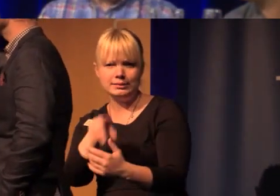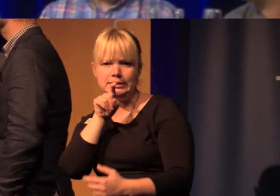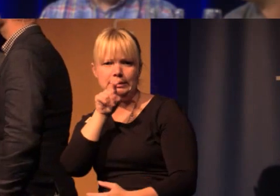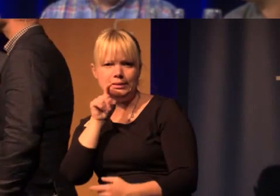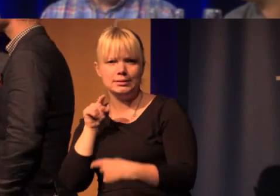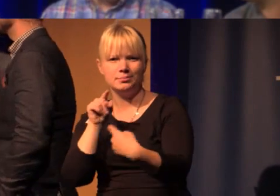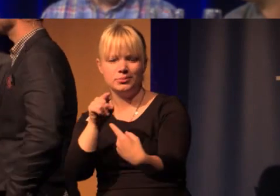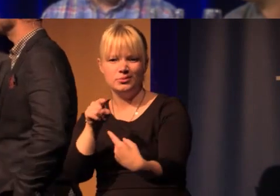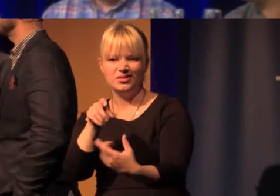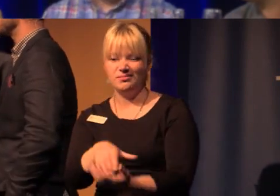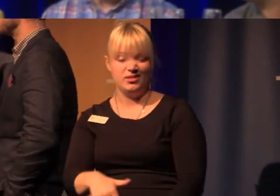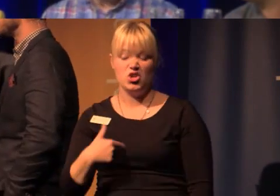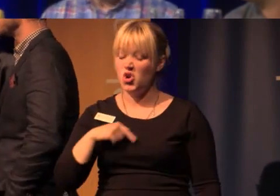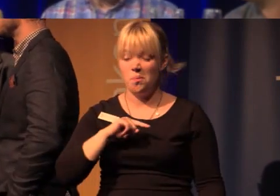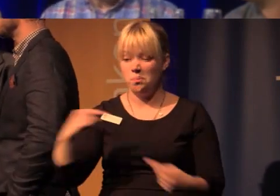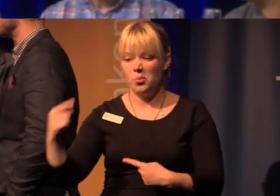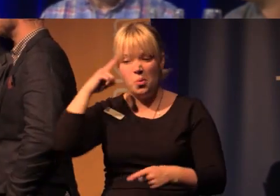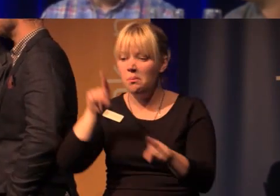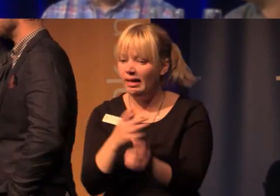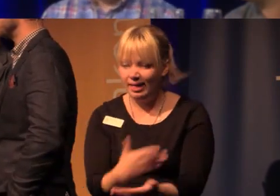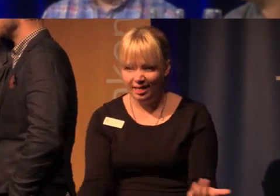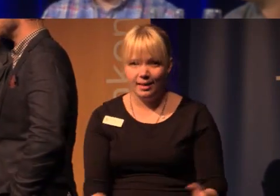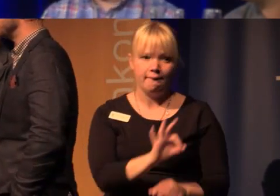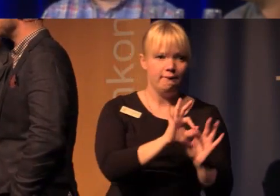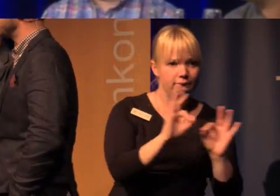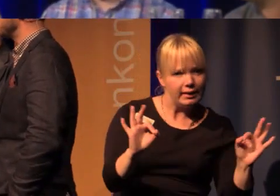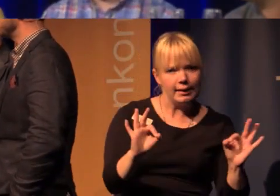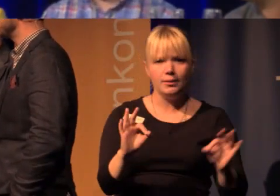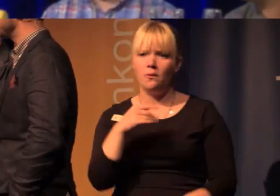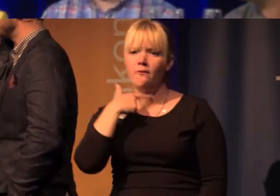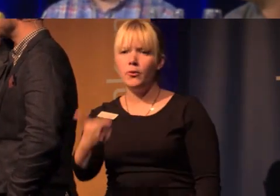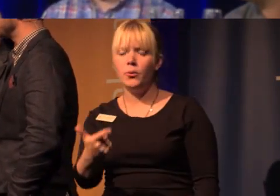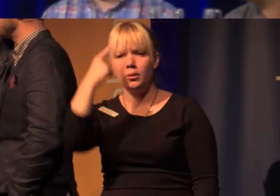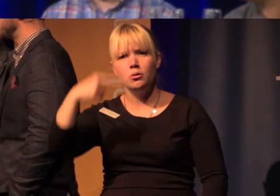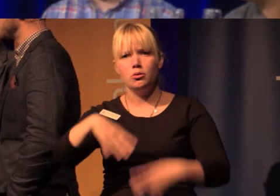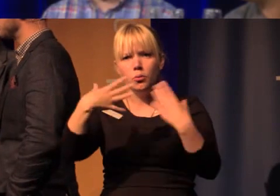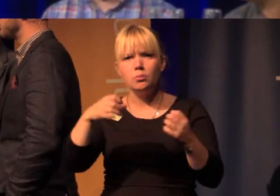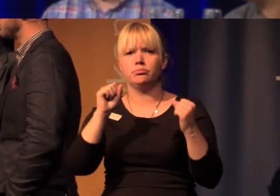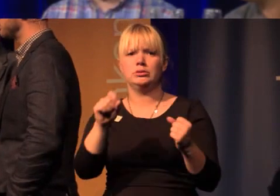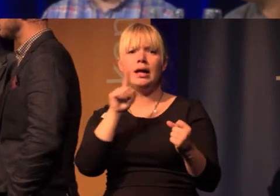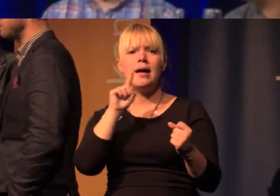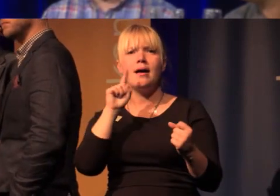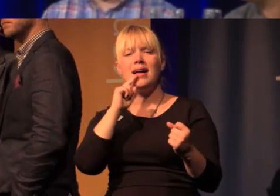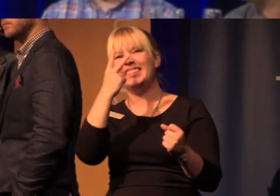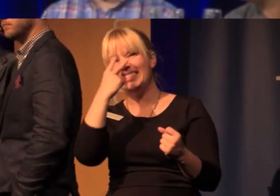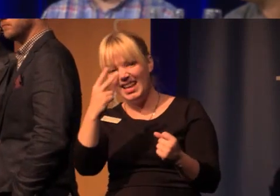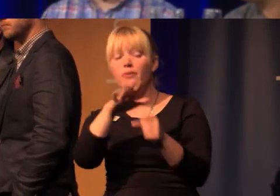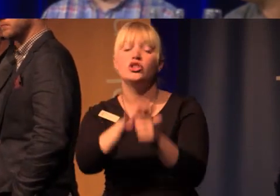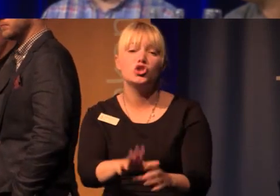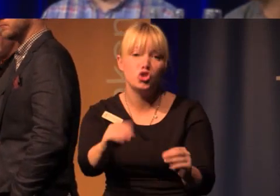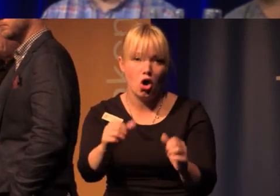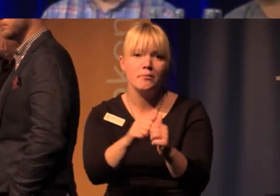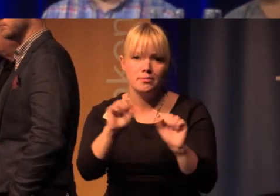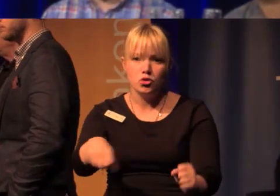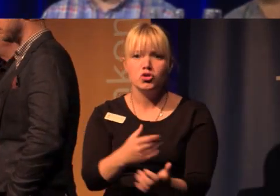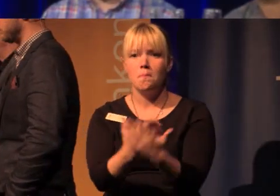ful kultur brukar ju sällan stå högt i kurs om de inte har udden riktat mot överheten och förtrycket. Jag tycker att vi behöver ha en